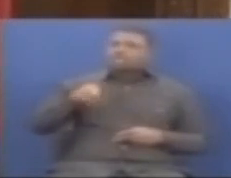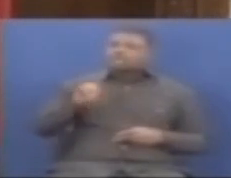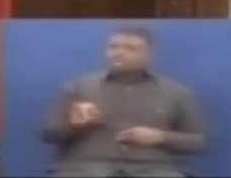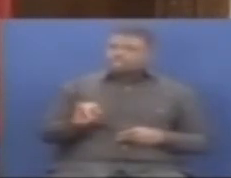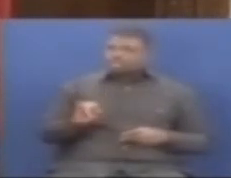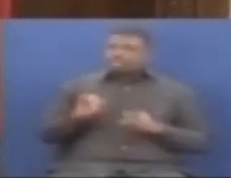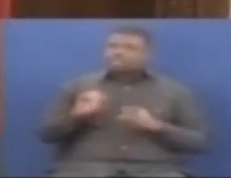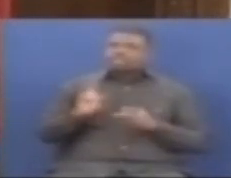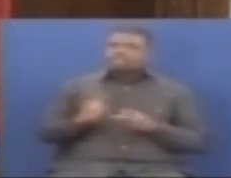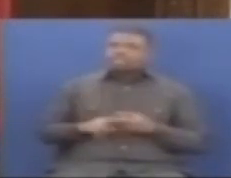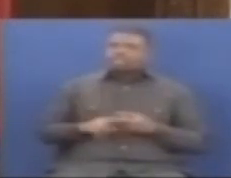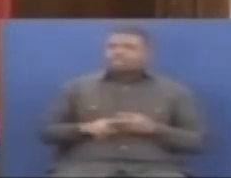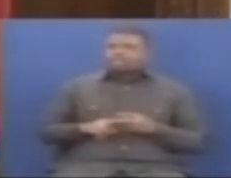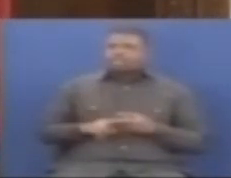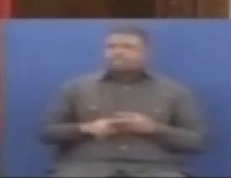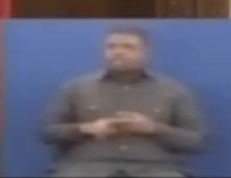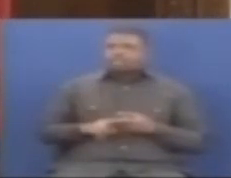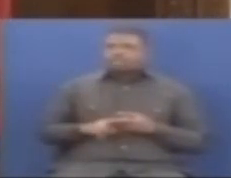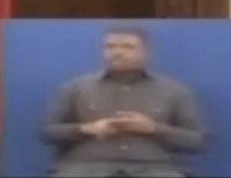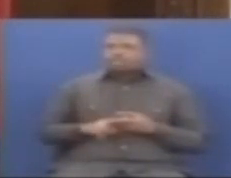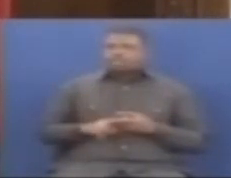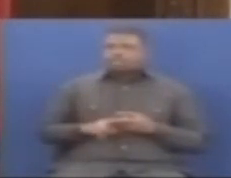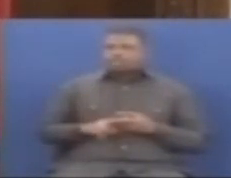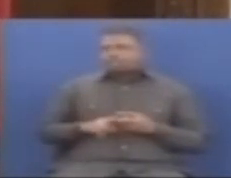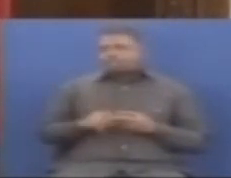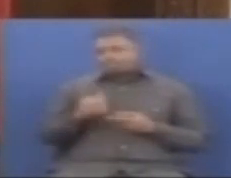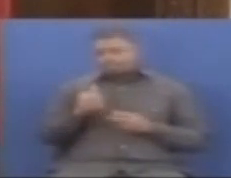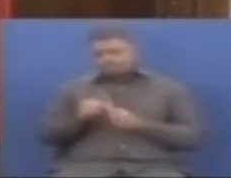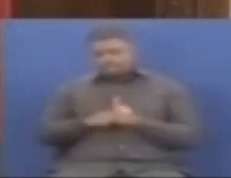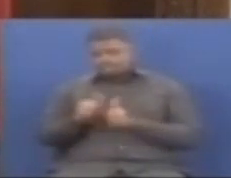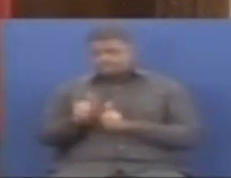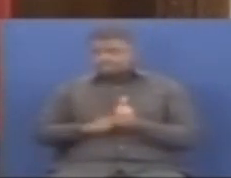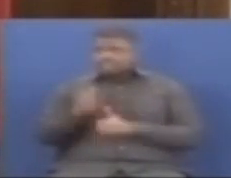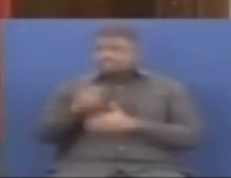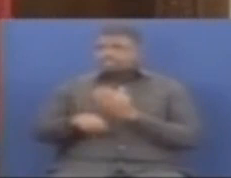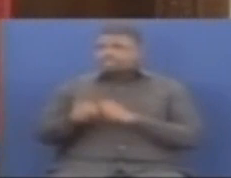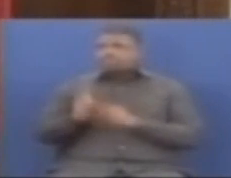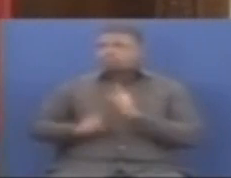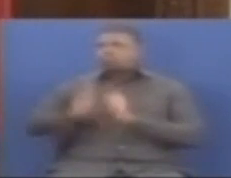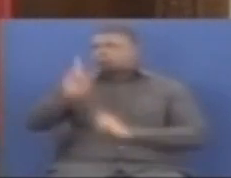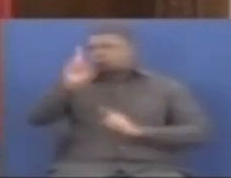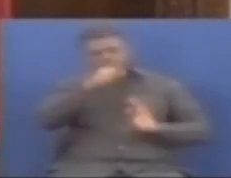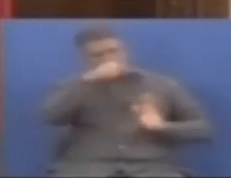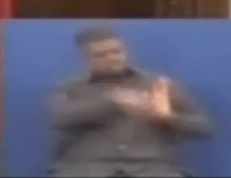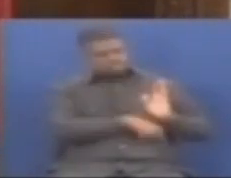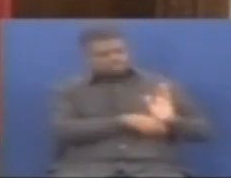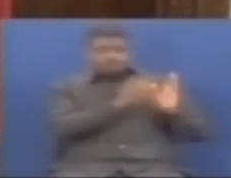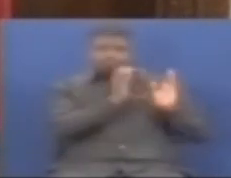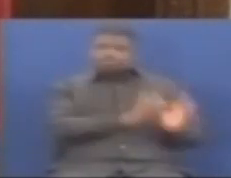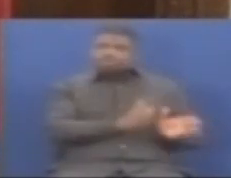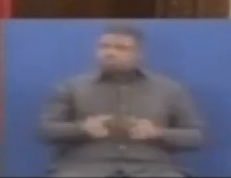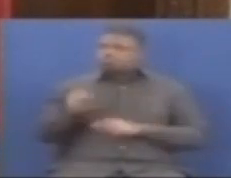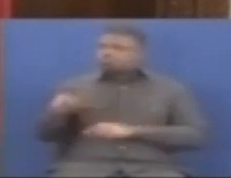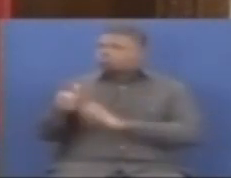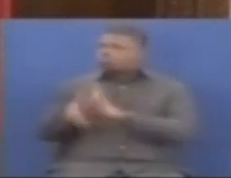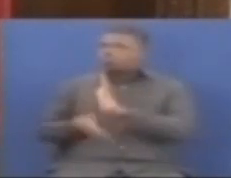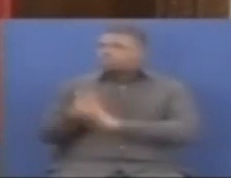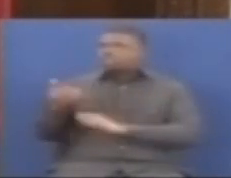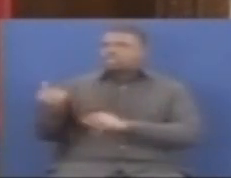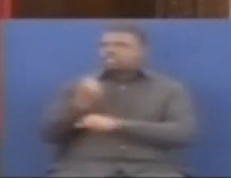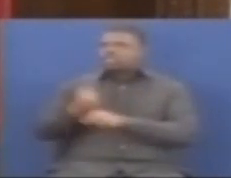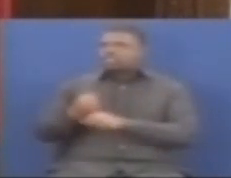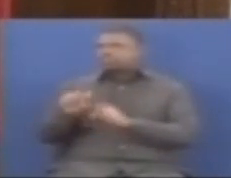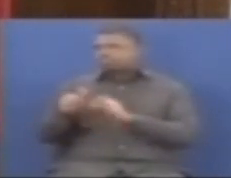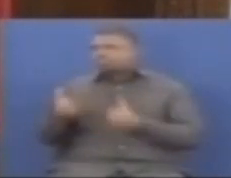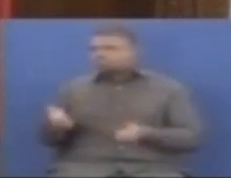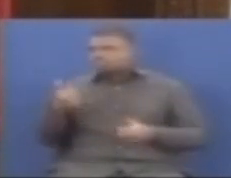kuhamasisha sekta binafsi kujenga viwanda ili kupata soko la uhakika la mazao ya kilimo. Viwanda vimeendelea kuongezeka